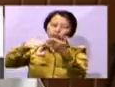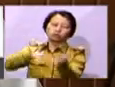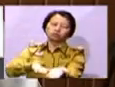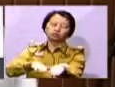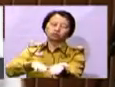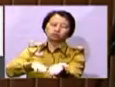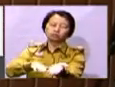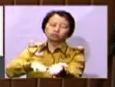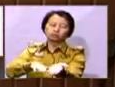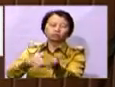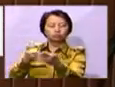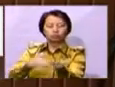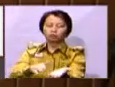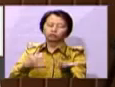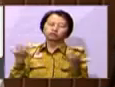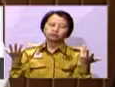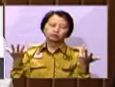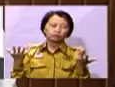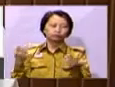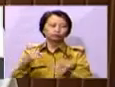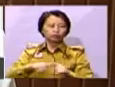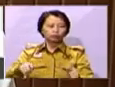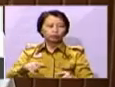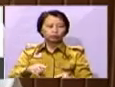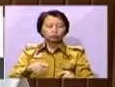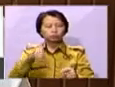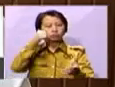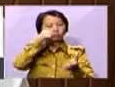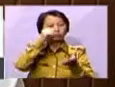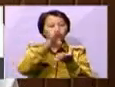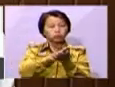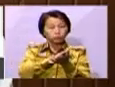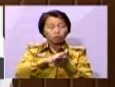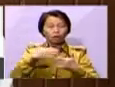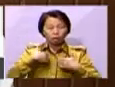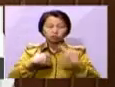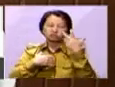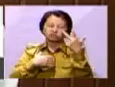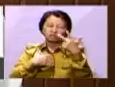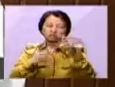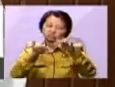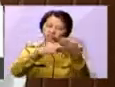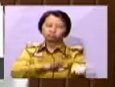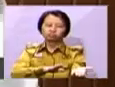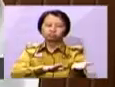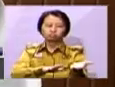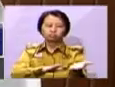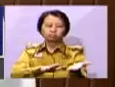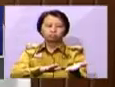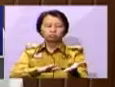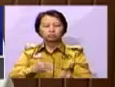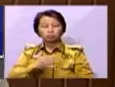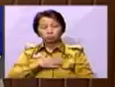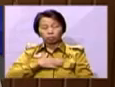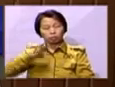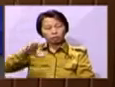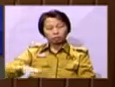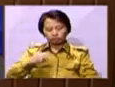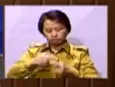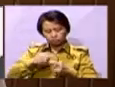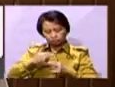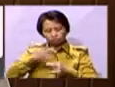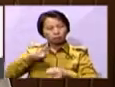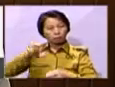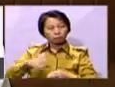tapi yang orang rumah pun ada 3 orang syahid. Tapi adik saya nama